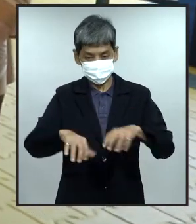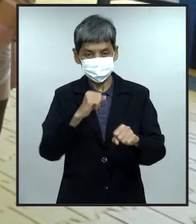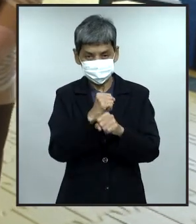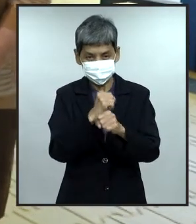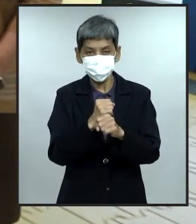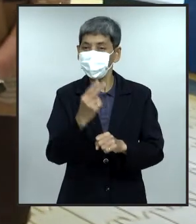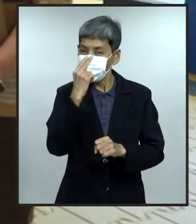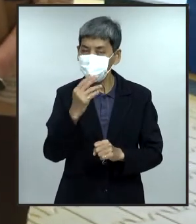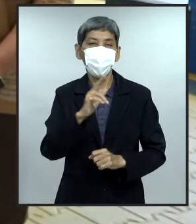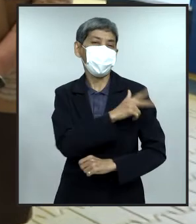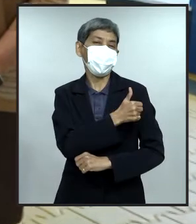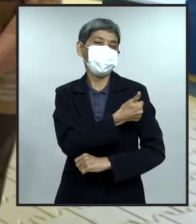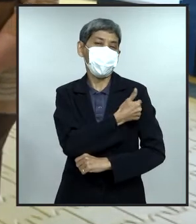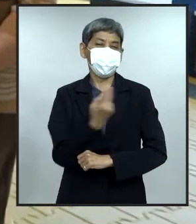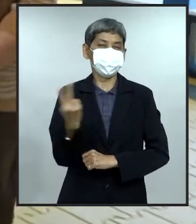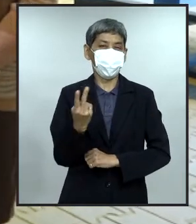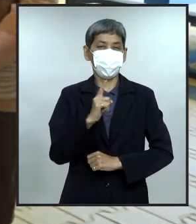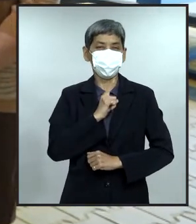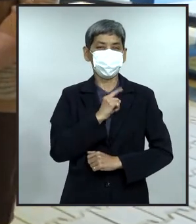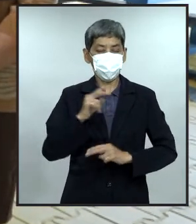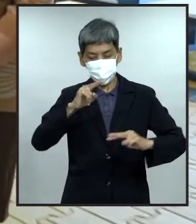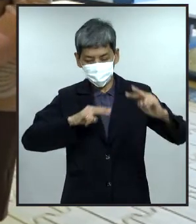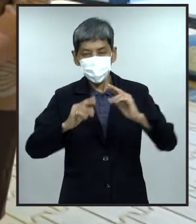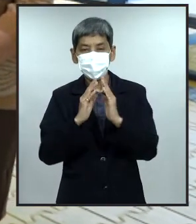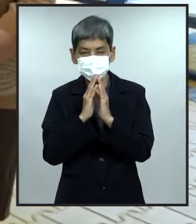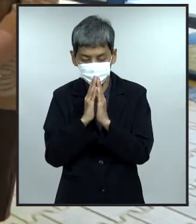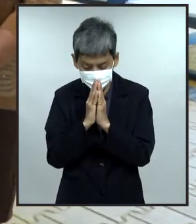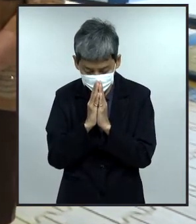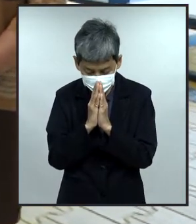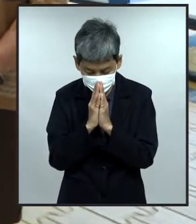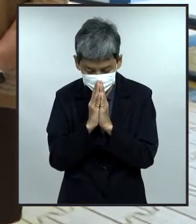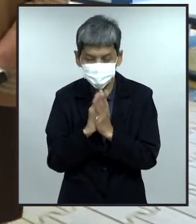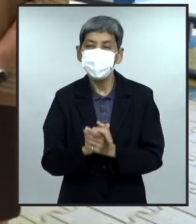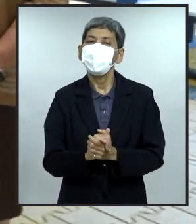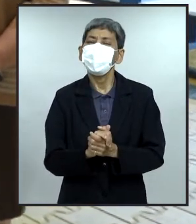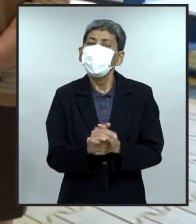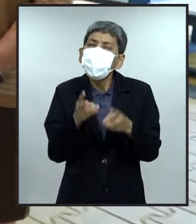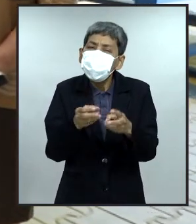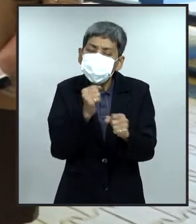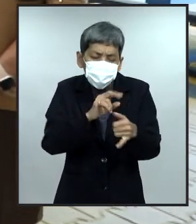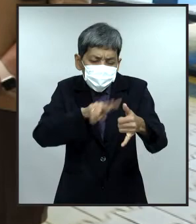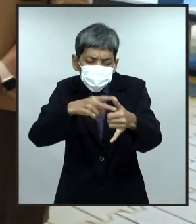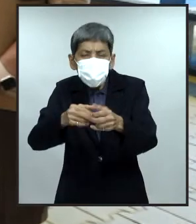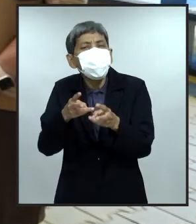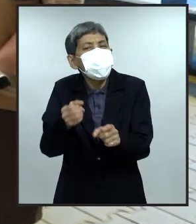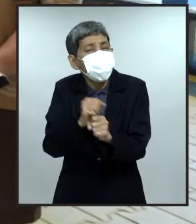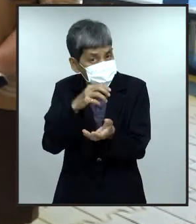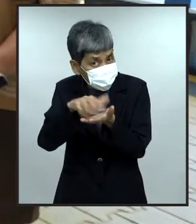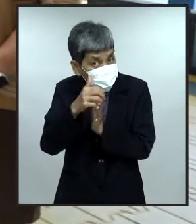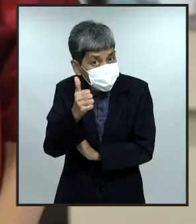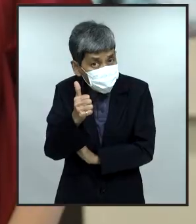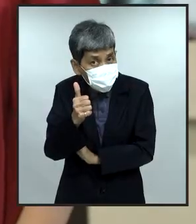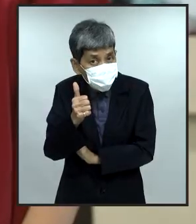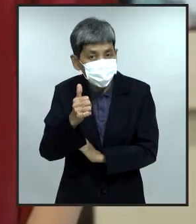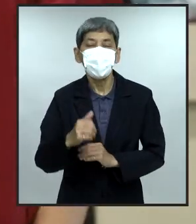างหลังก็มีคุณหมอสองท่านที่ดูแลผู้ป่วยนะฮะสวัสดีครับ สวัสดีค่ะ ขั้นตอนในการทำงานที่นี่มีอะไรบ้างรบกวนช่วยแนะนำให้ผมฟังหน่อยได้ไหม ค่ะก็ตอน